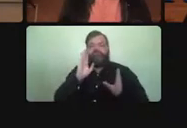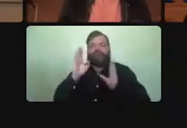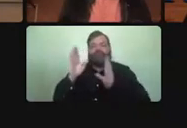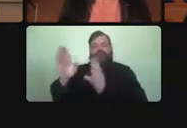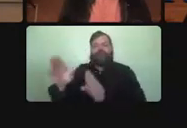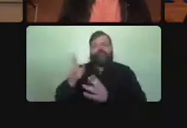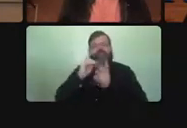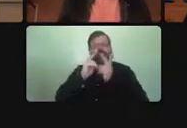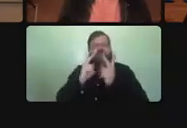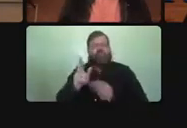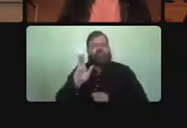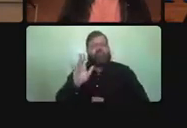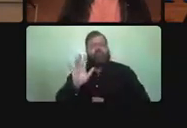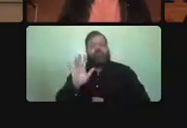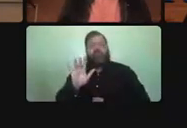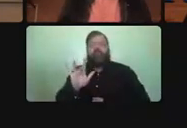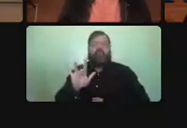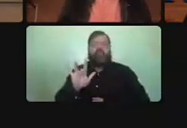Na